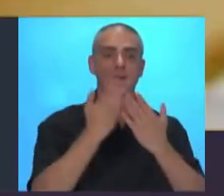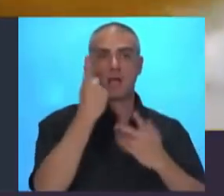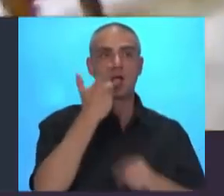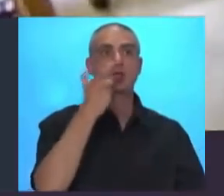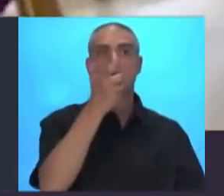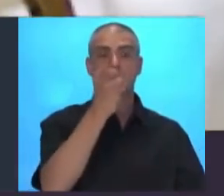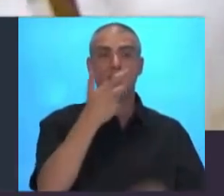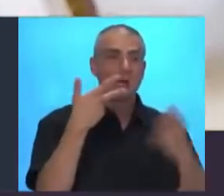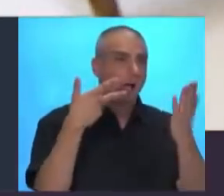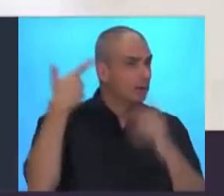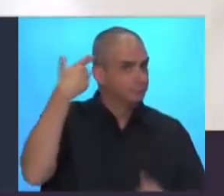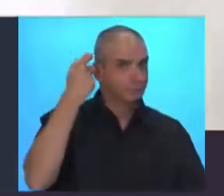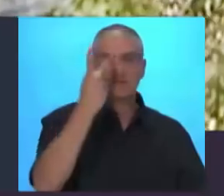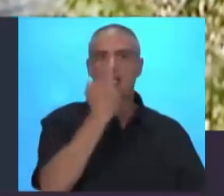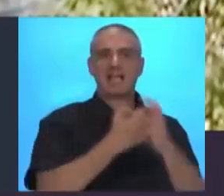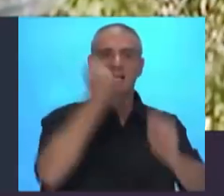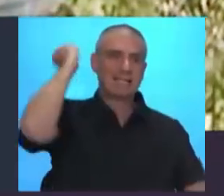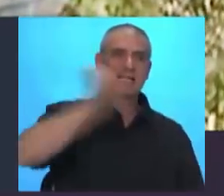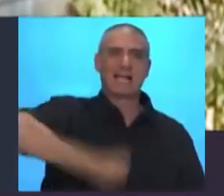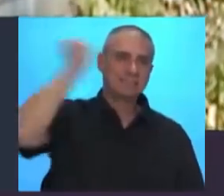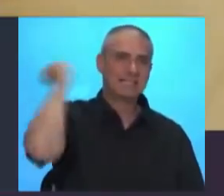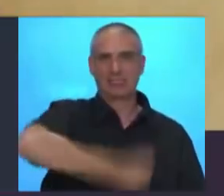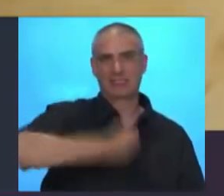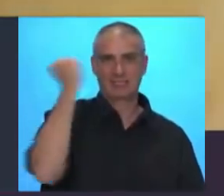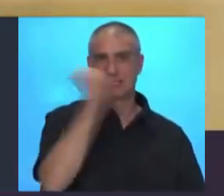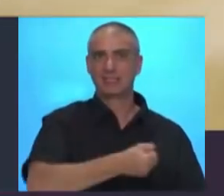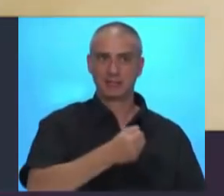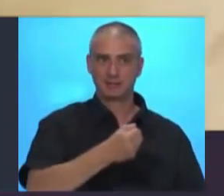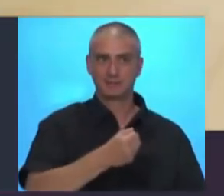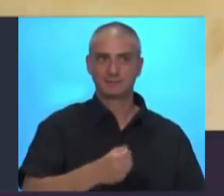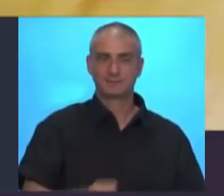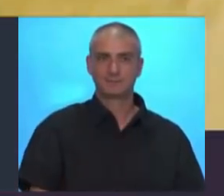מאקדח מטווח אפס והאחר תוקף בגרזן קצבים.